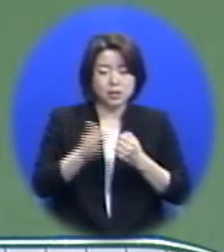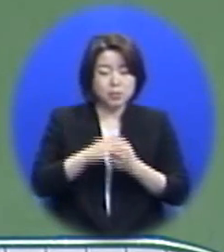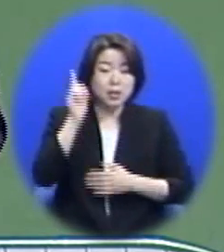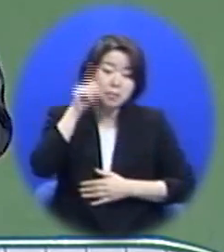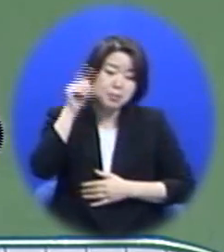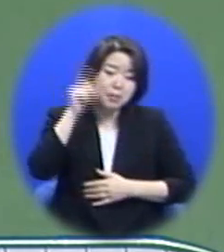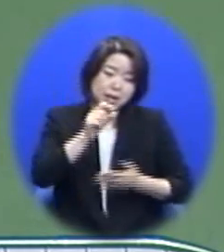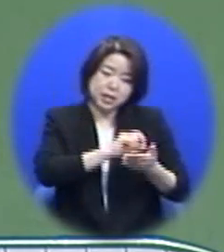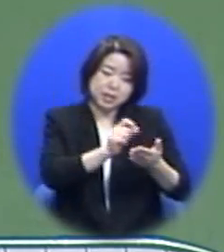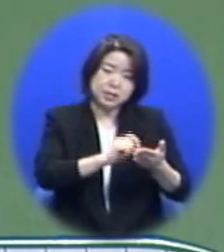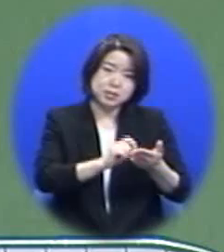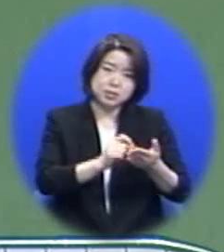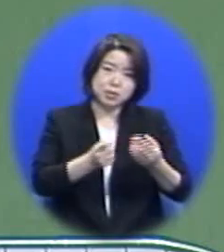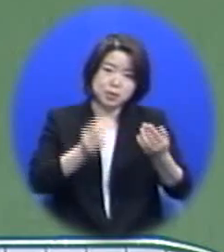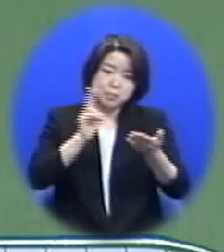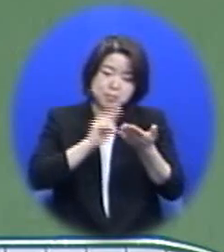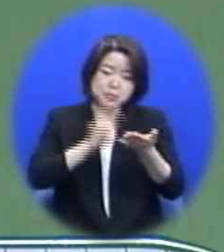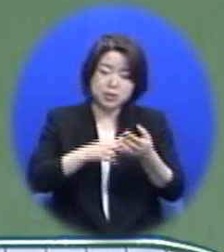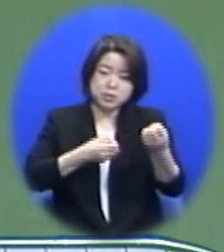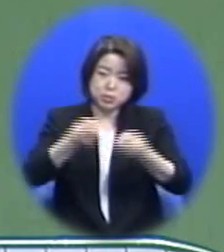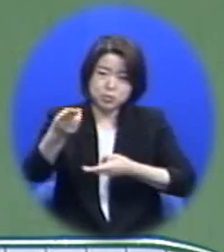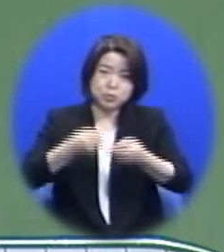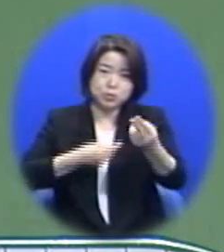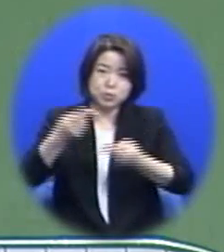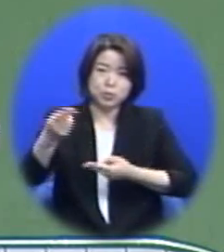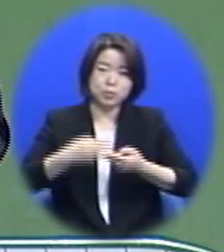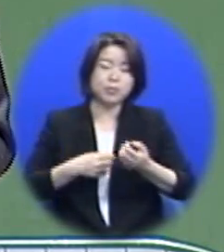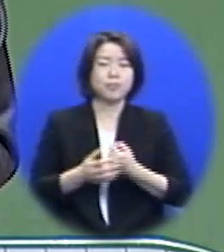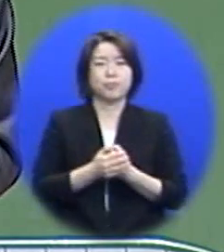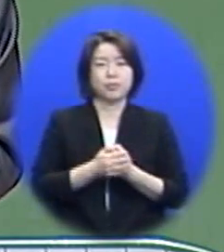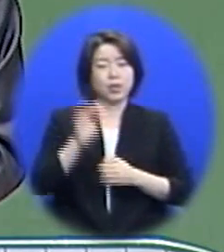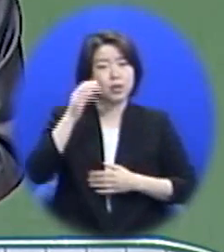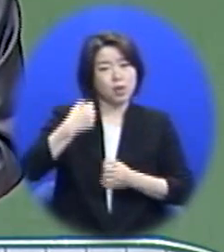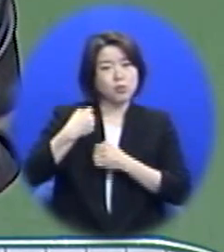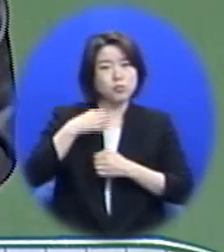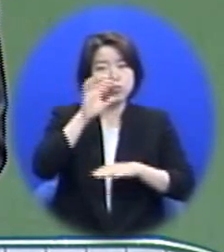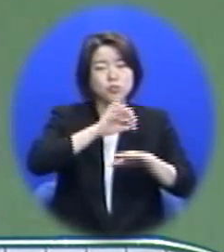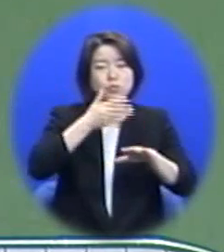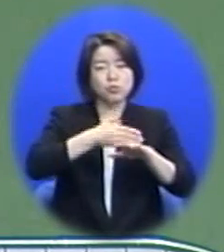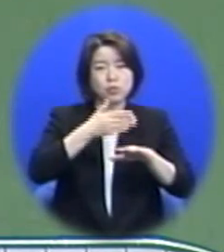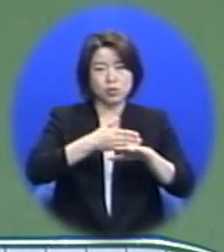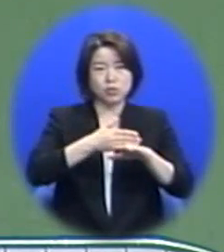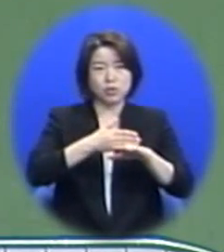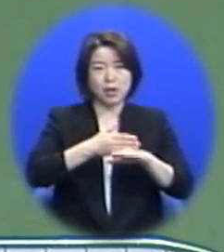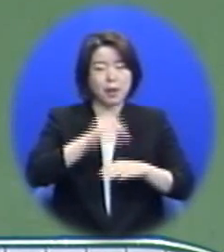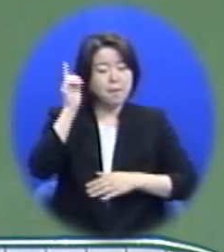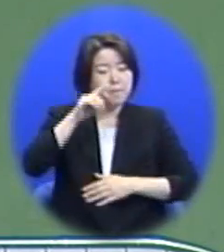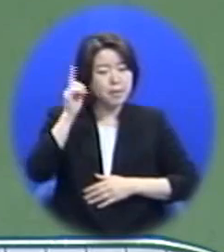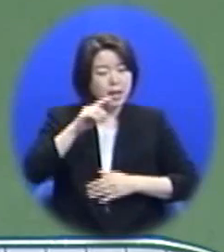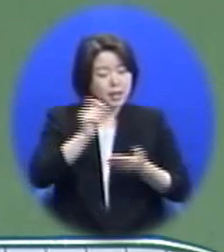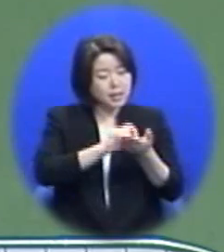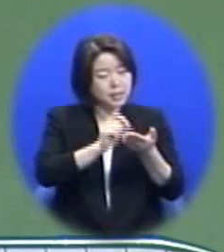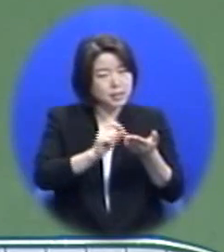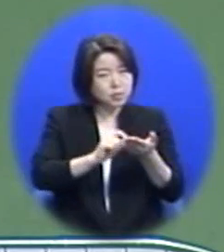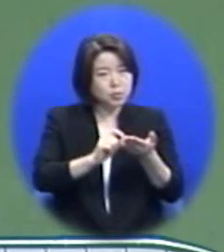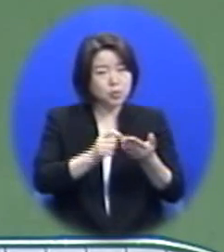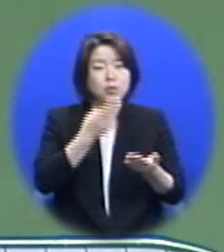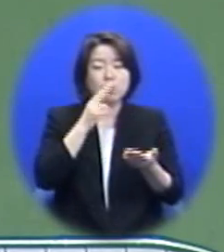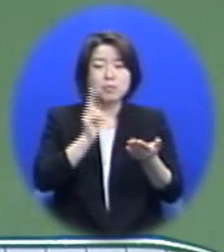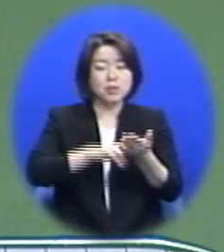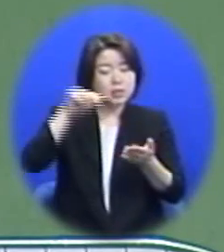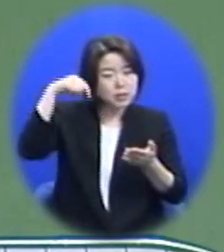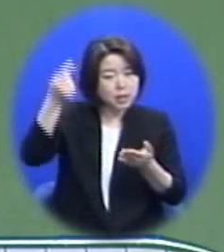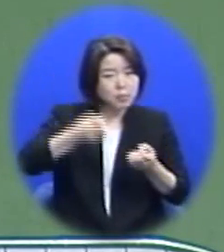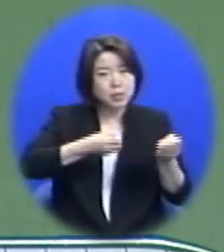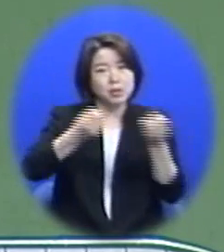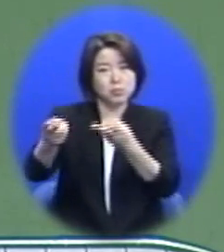그래서 그때부터 저는 군훈련 중에 매일 그날 일기를 쓰고 그리고 편지를 다음날